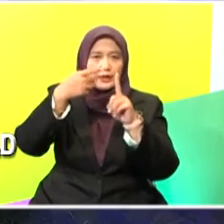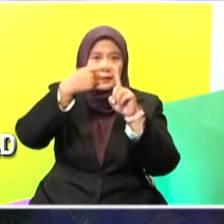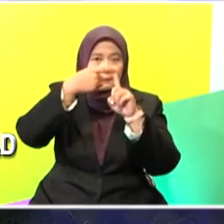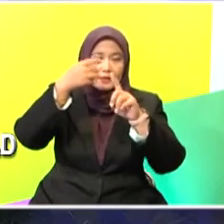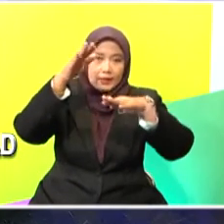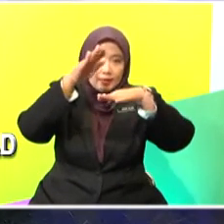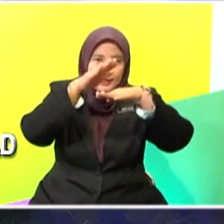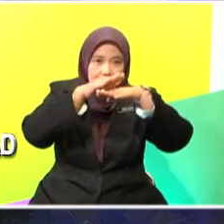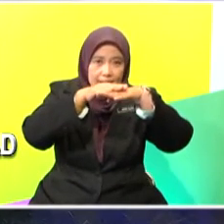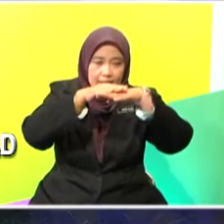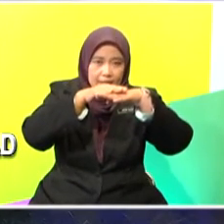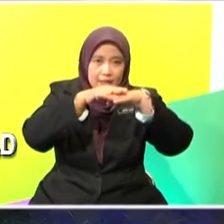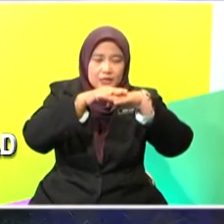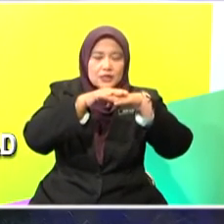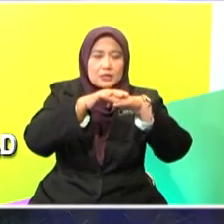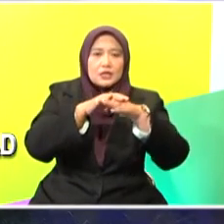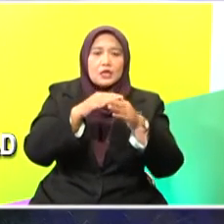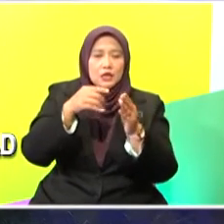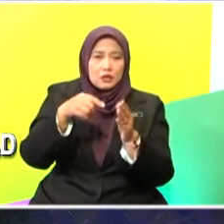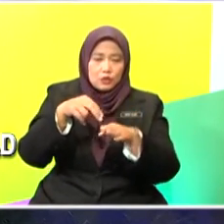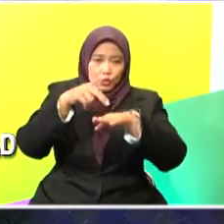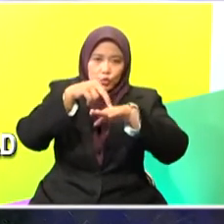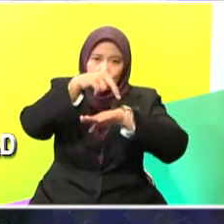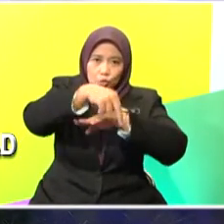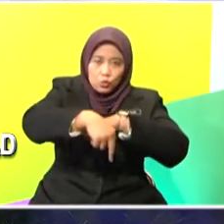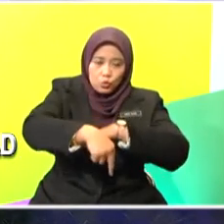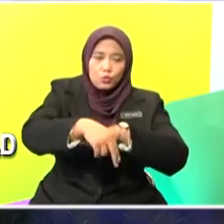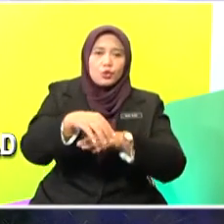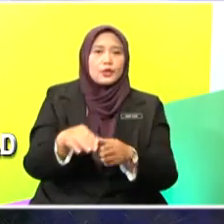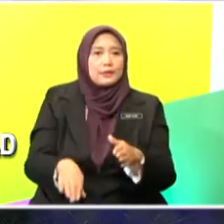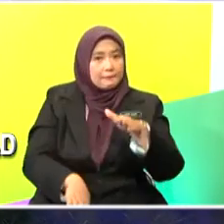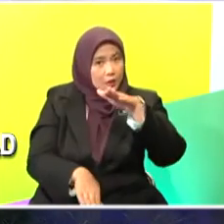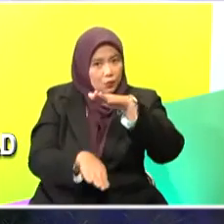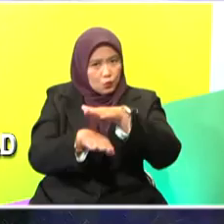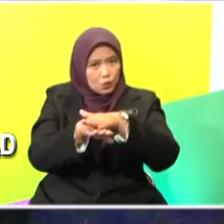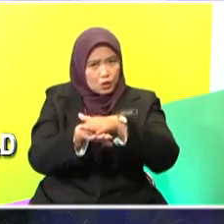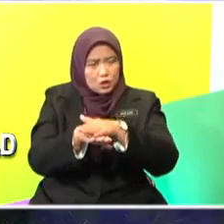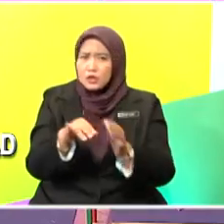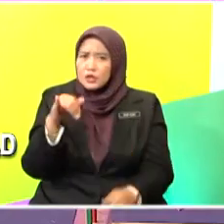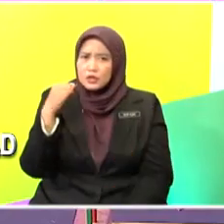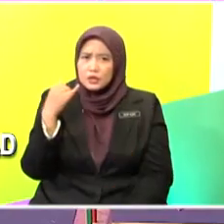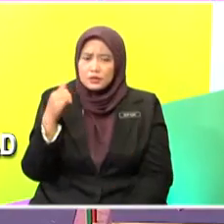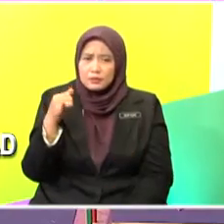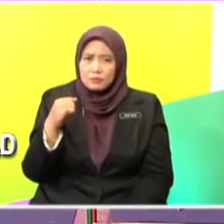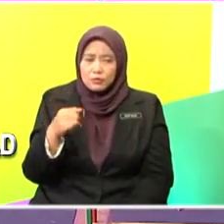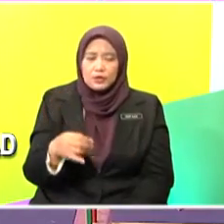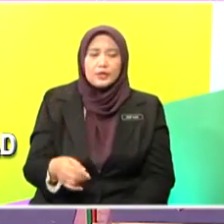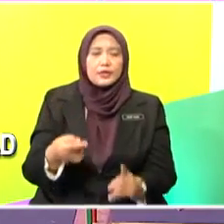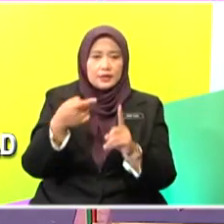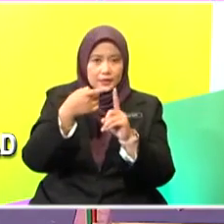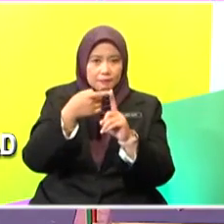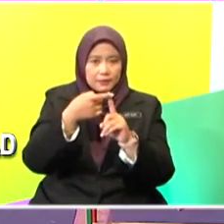bawah. Kalau daripada bawah ke atas dia macam lambatlah Hakim. Betul, nanti cikgu. Bila kita nak tulis karangan kan, dia